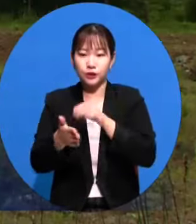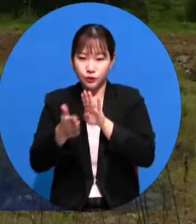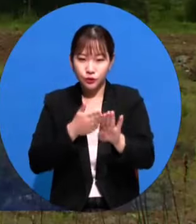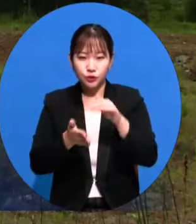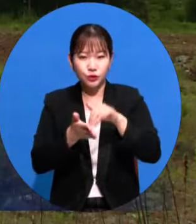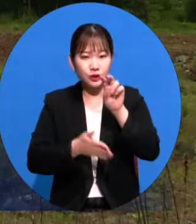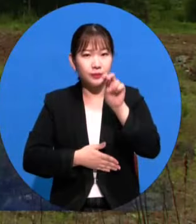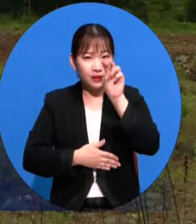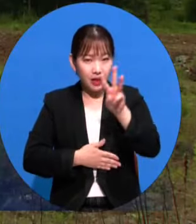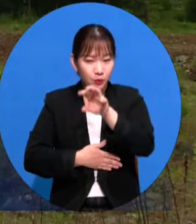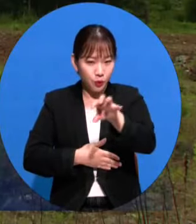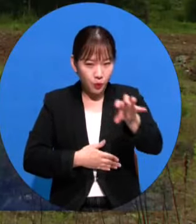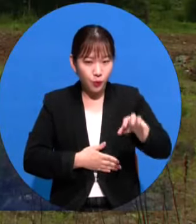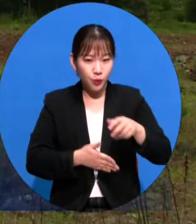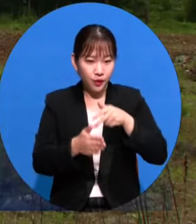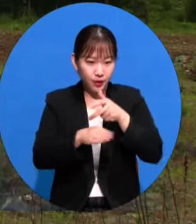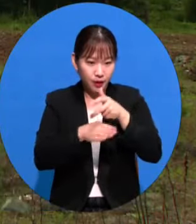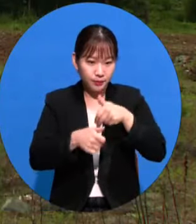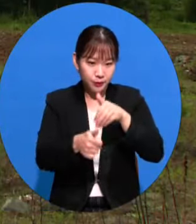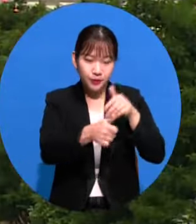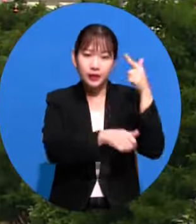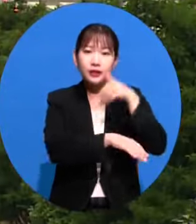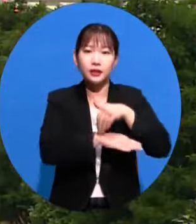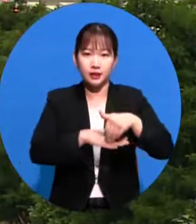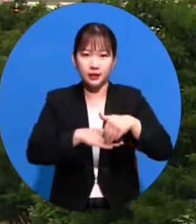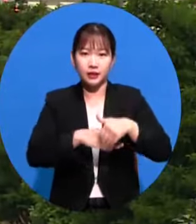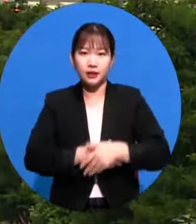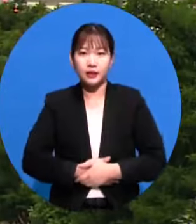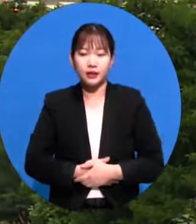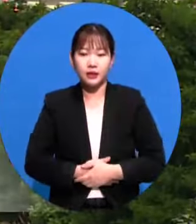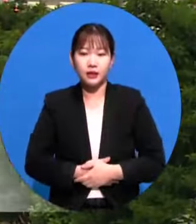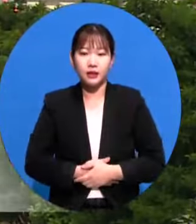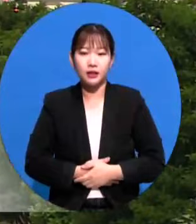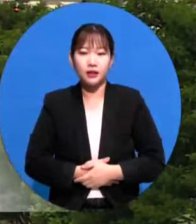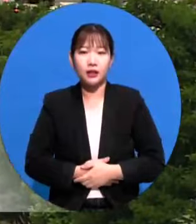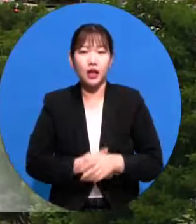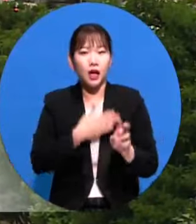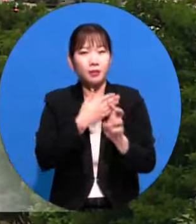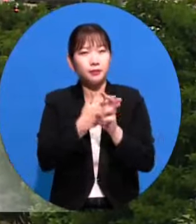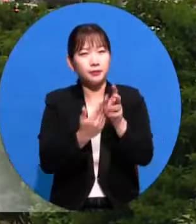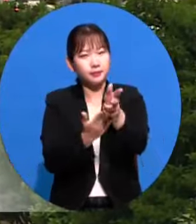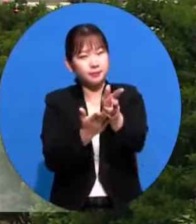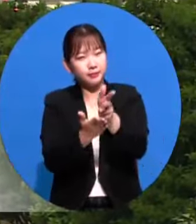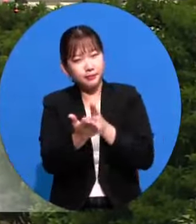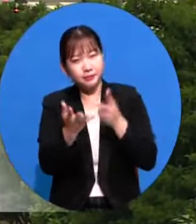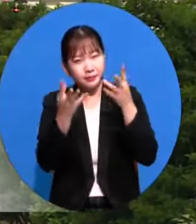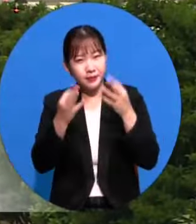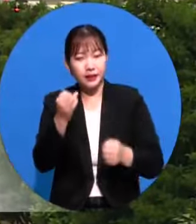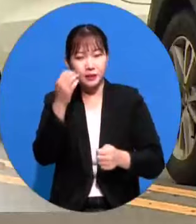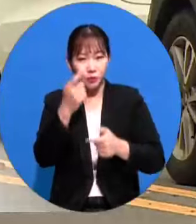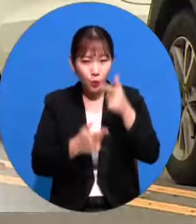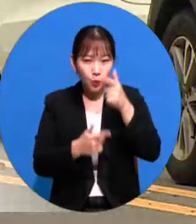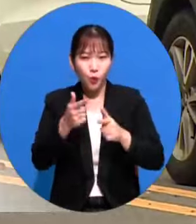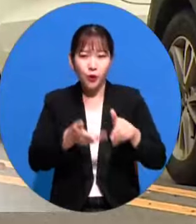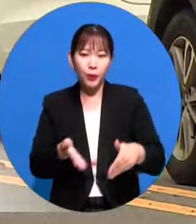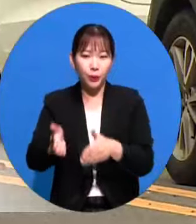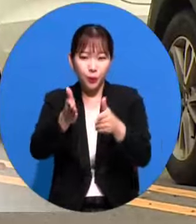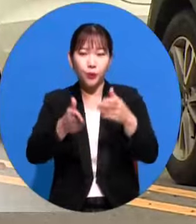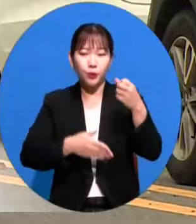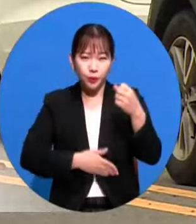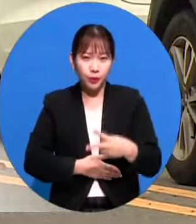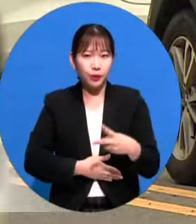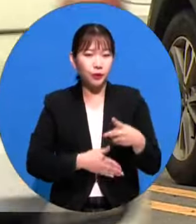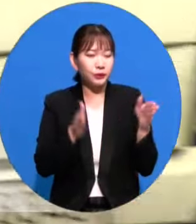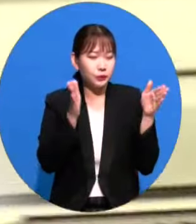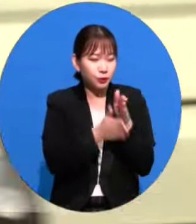23개 통별로도 셔틀이 갈 예정이거든요. 고질적인 불법 주정차로 얼룩진 목포의 주 간선 도로와